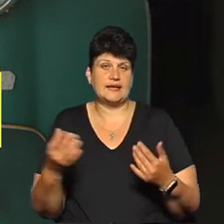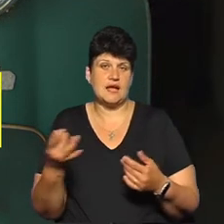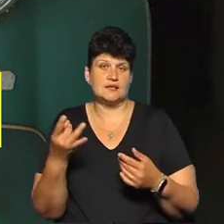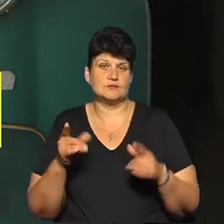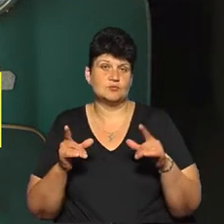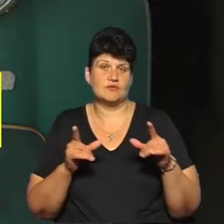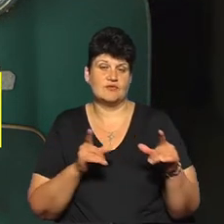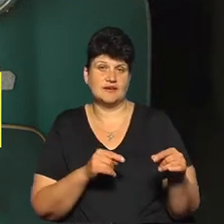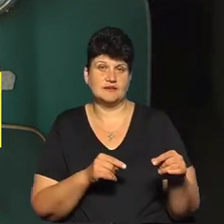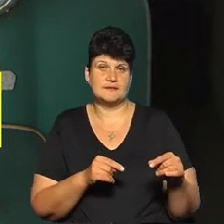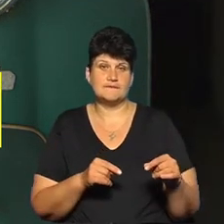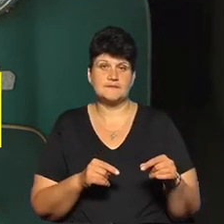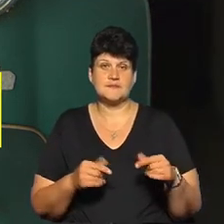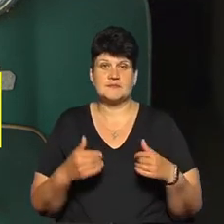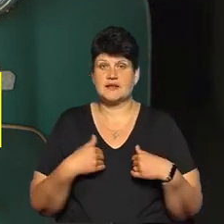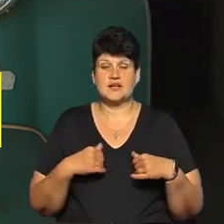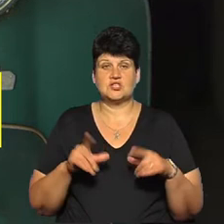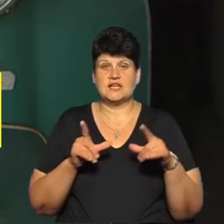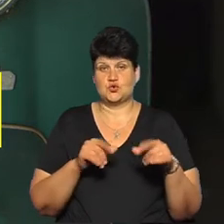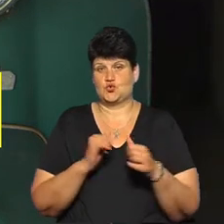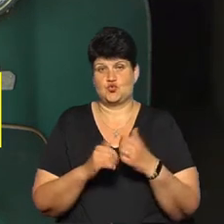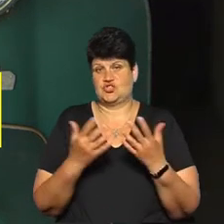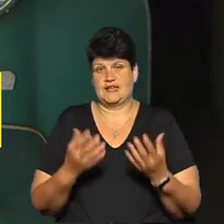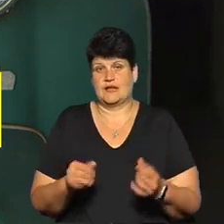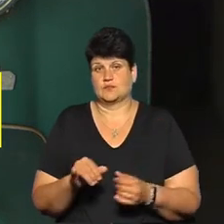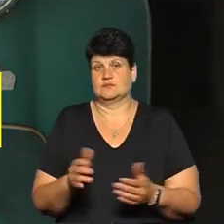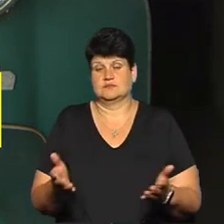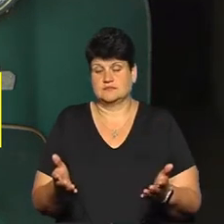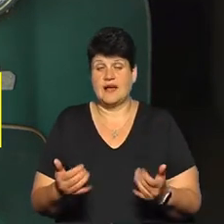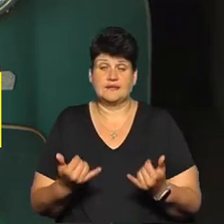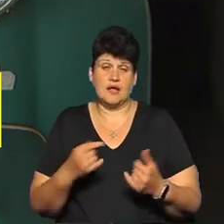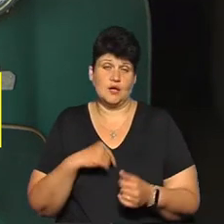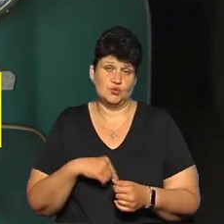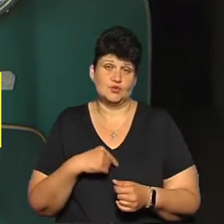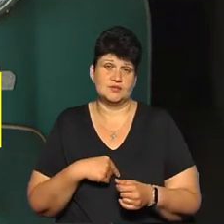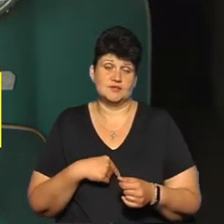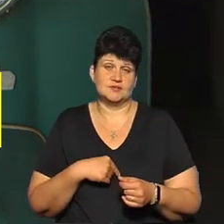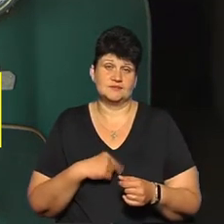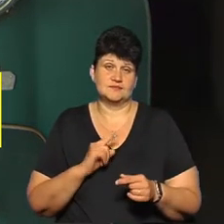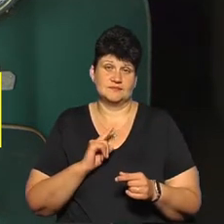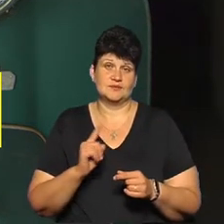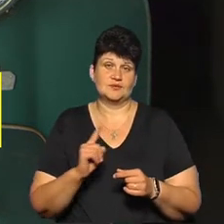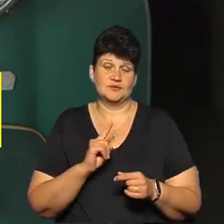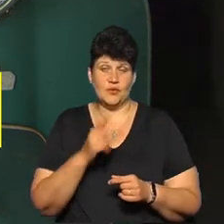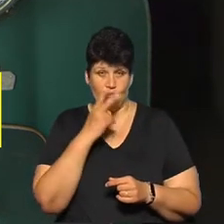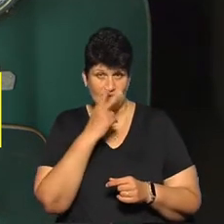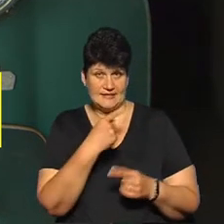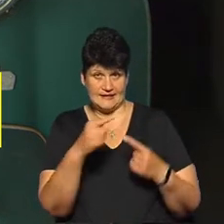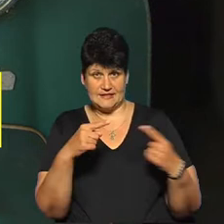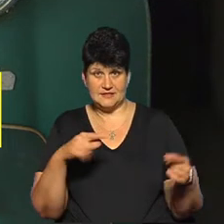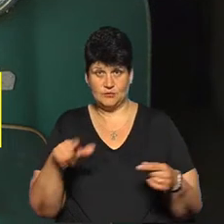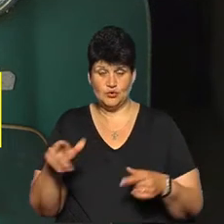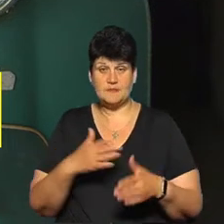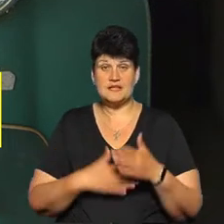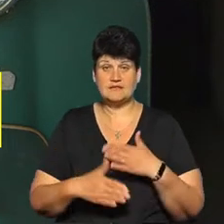виїхати. Я ж до Дніпру, я ж доїжджу кожного дня. От. Але для душі прокататися, показати іншим людям з інвалідністю,